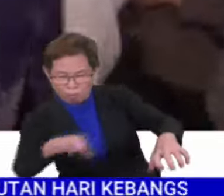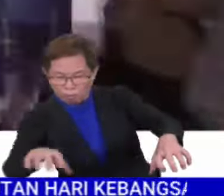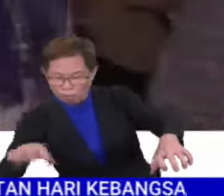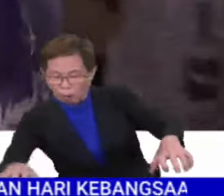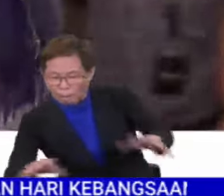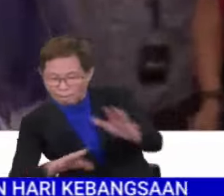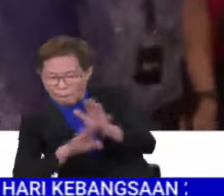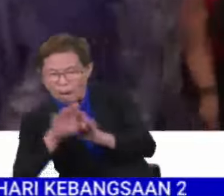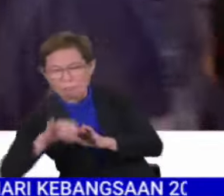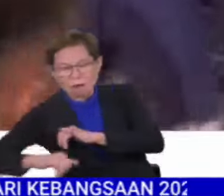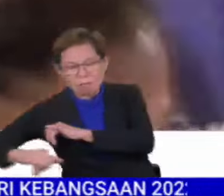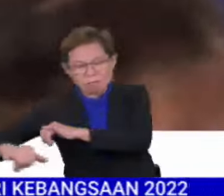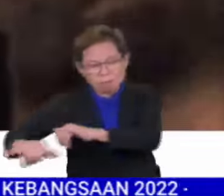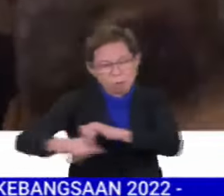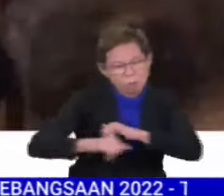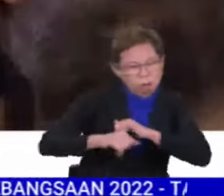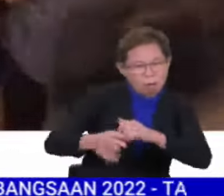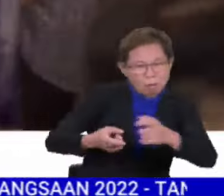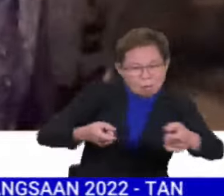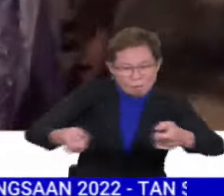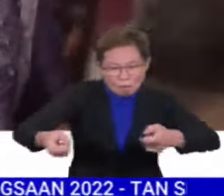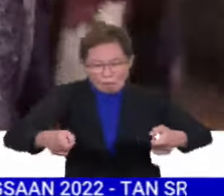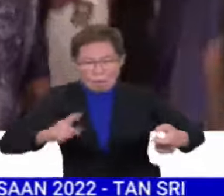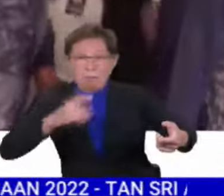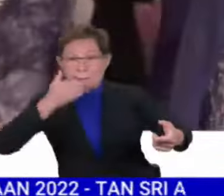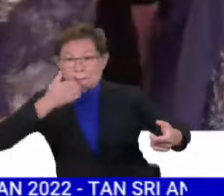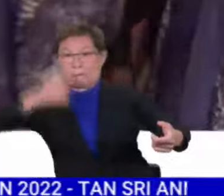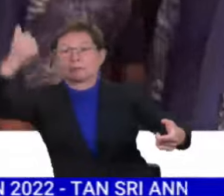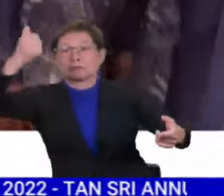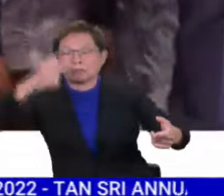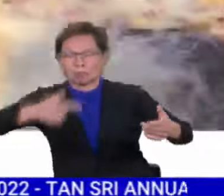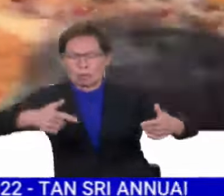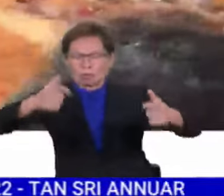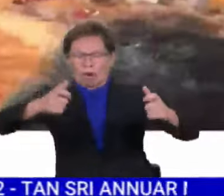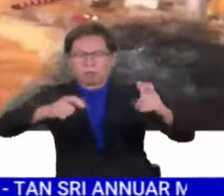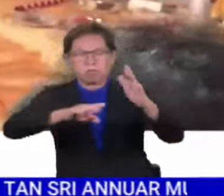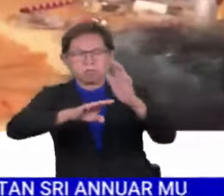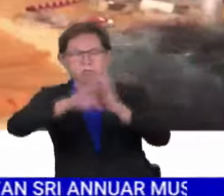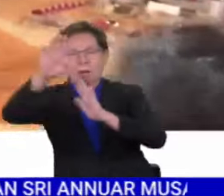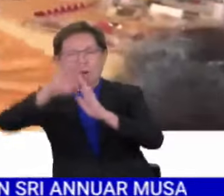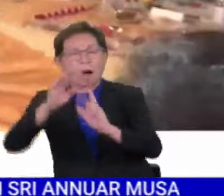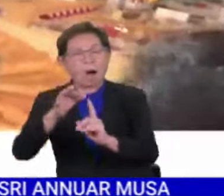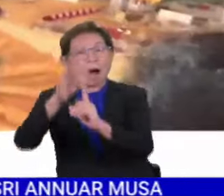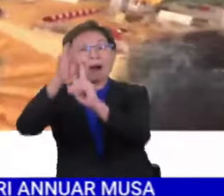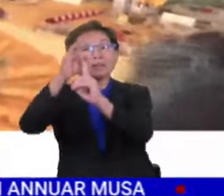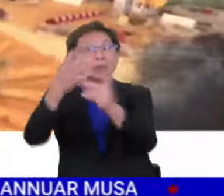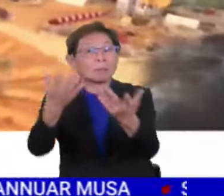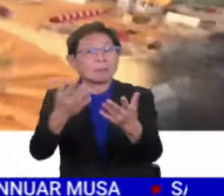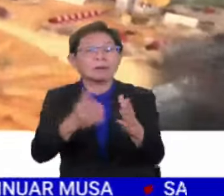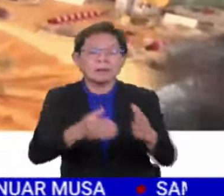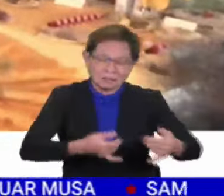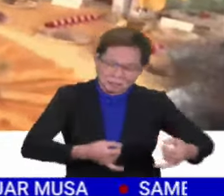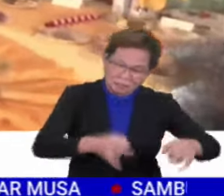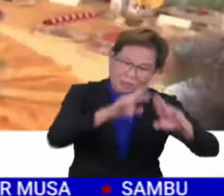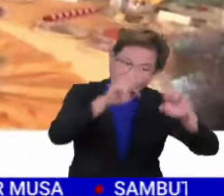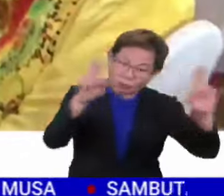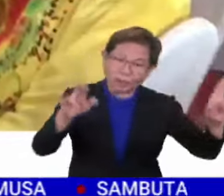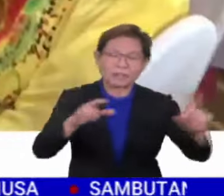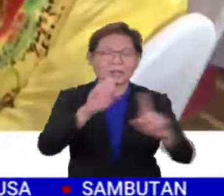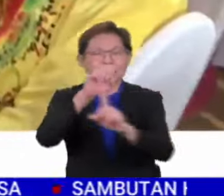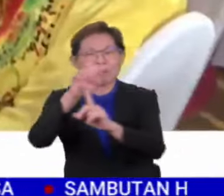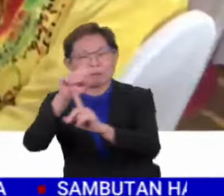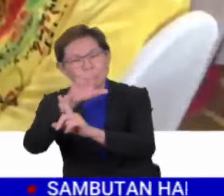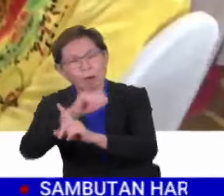berkenaan diselaras secara berkesan bagi mempercepat aspek pembangunan khasnya dari segi infrastruktur.